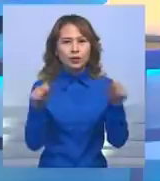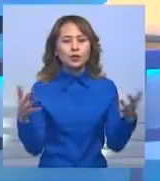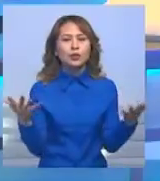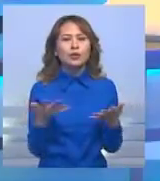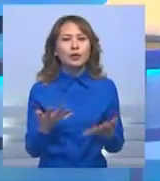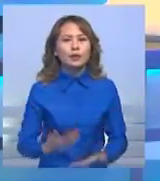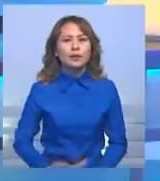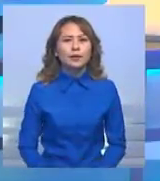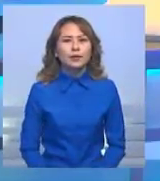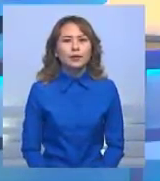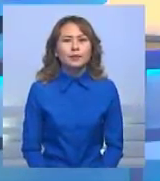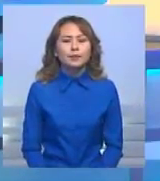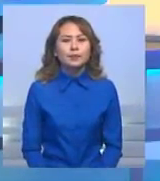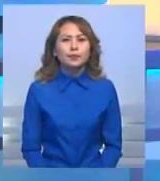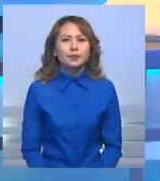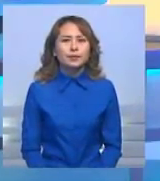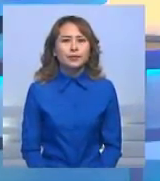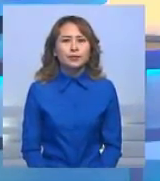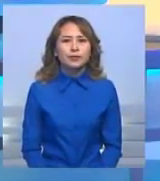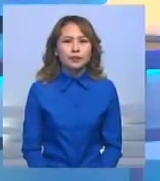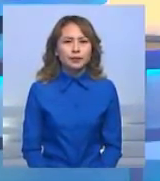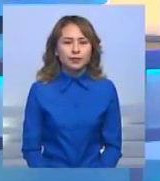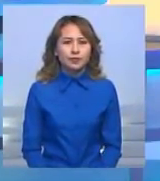орталықтың ерекшелігі қандай?